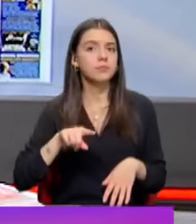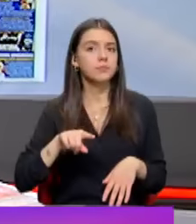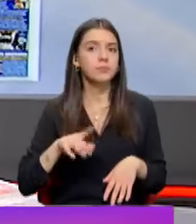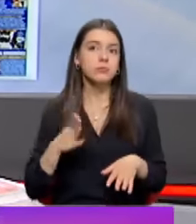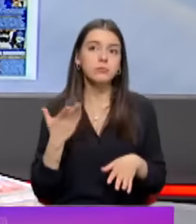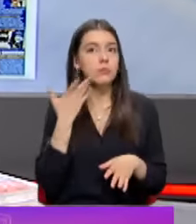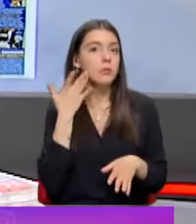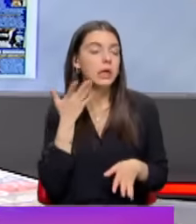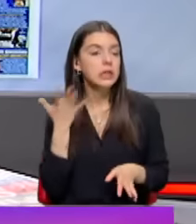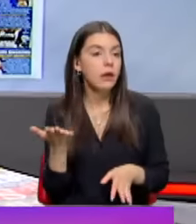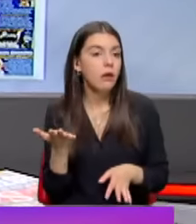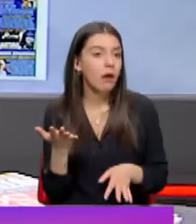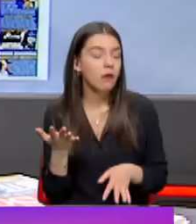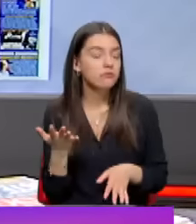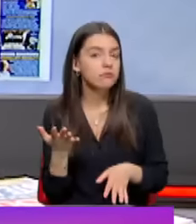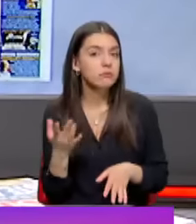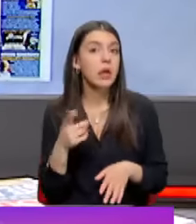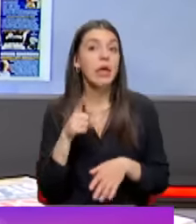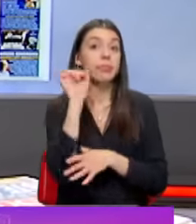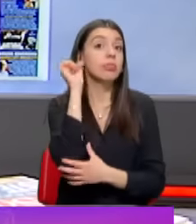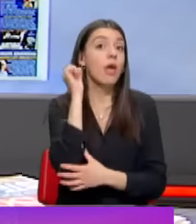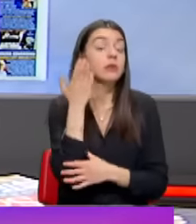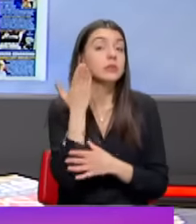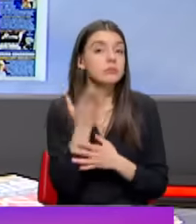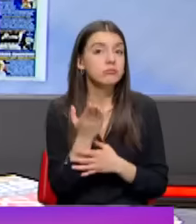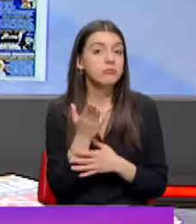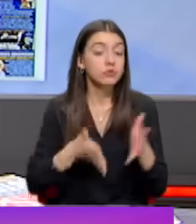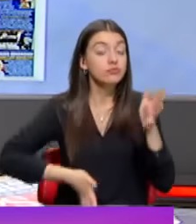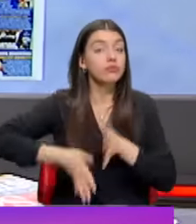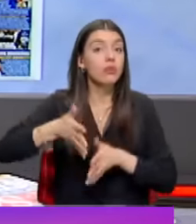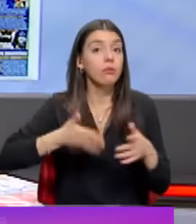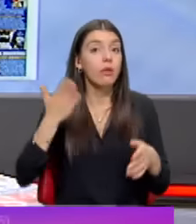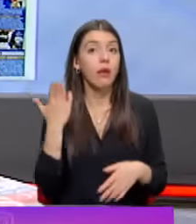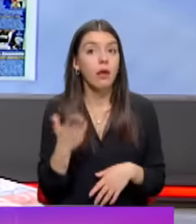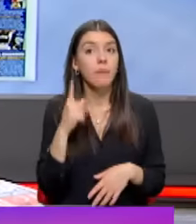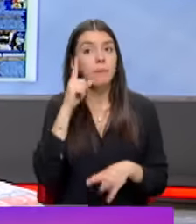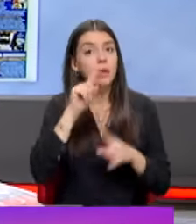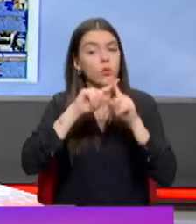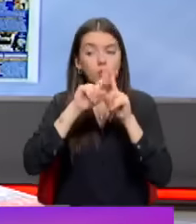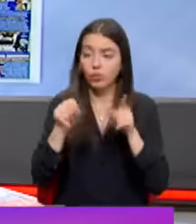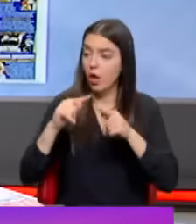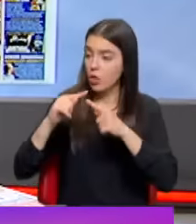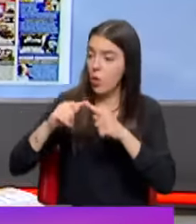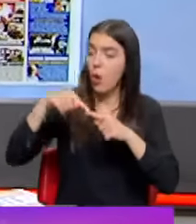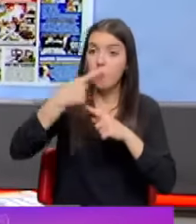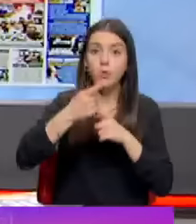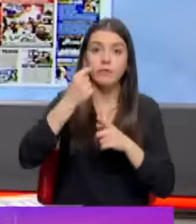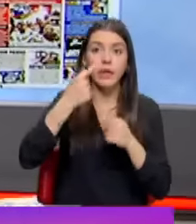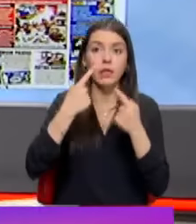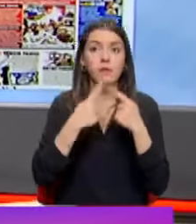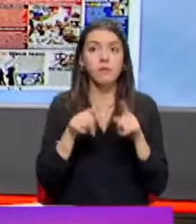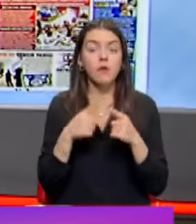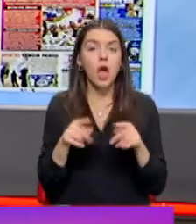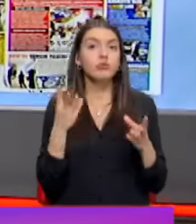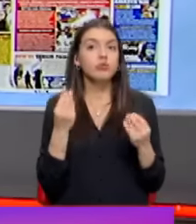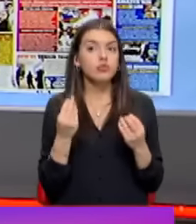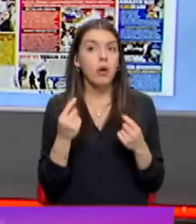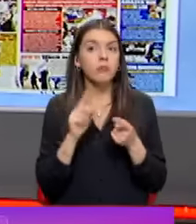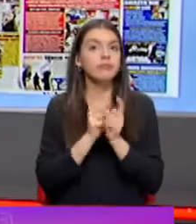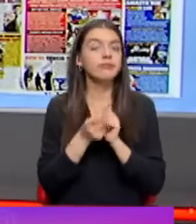Ya da işte Taksim, İstiklal Caddesi, burada bir dükkandan diğerine çok büyük farklar